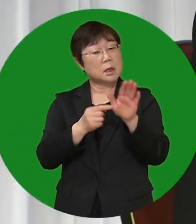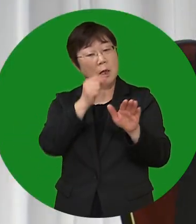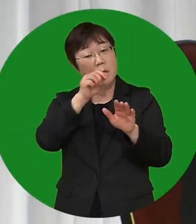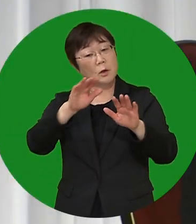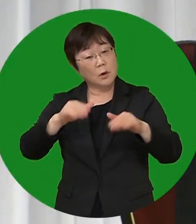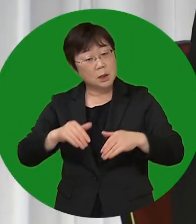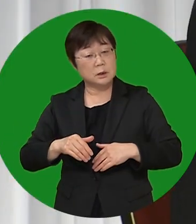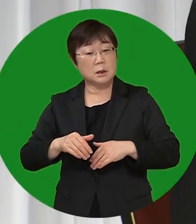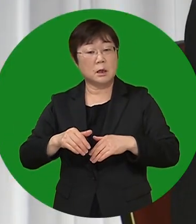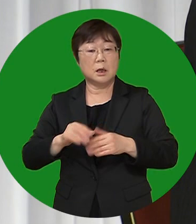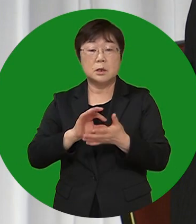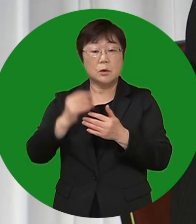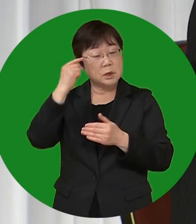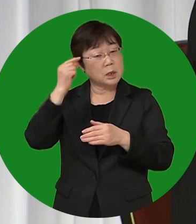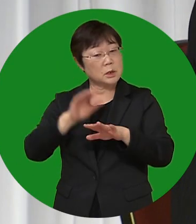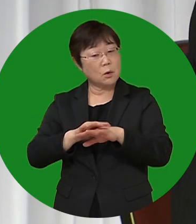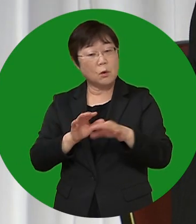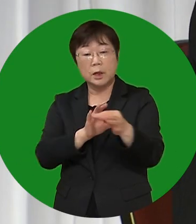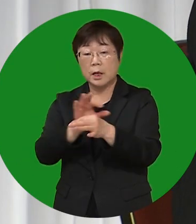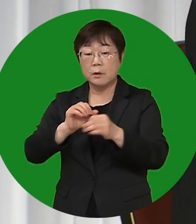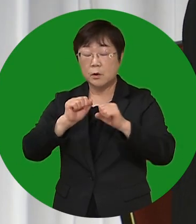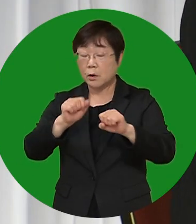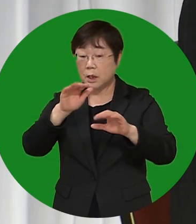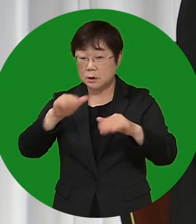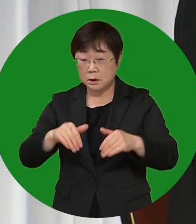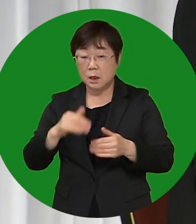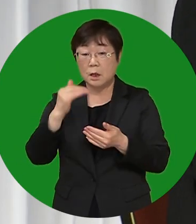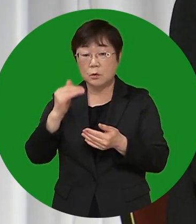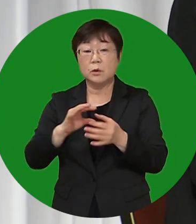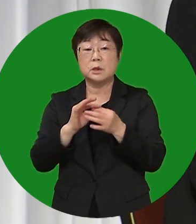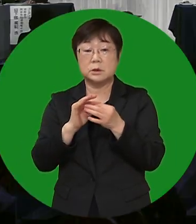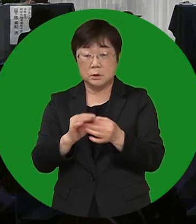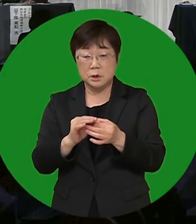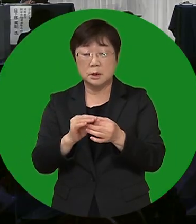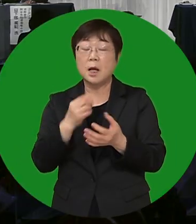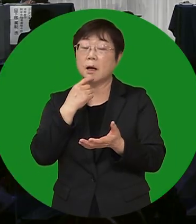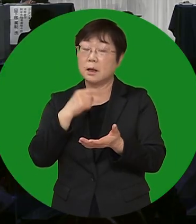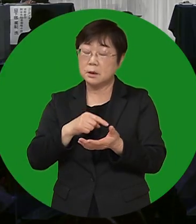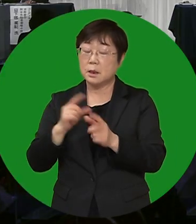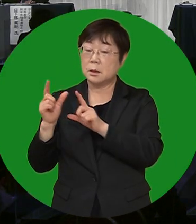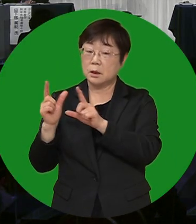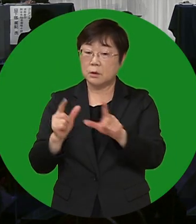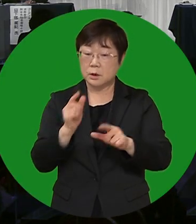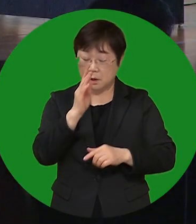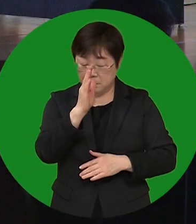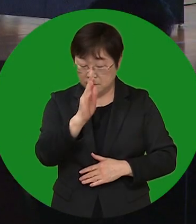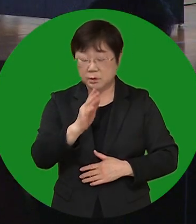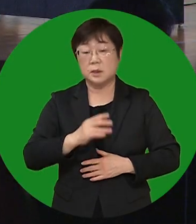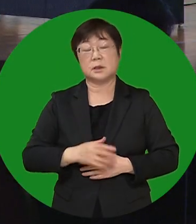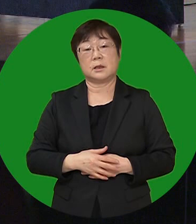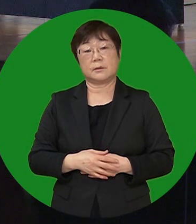して良かったとかあるいは照射施工経営をして良かったとはまあそういうことについてですねちょっと系